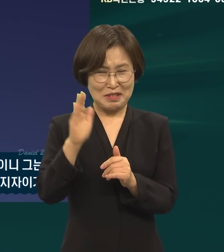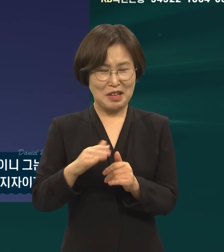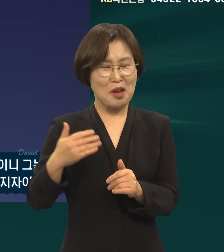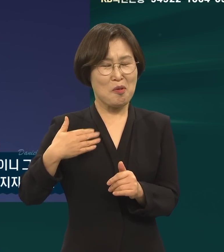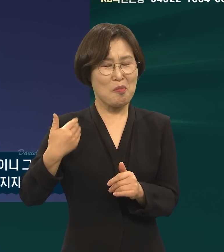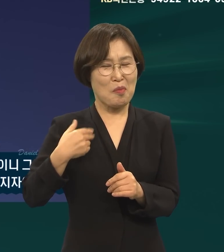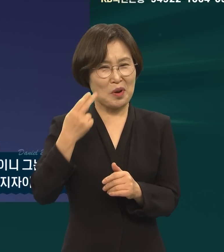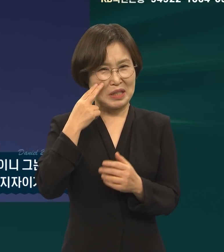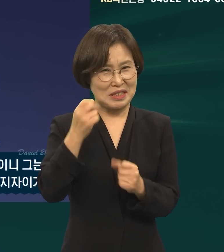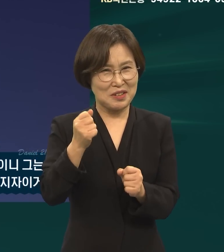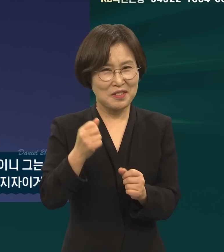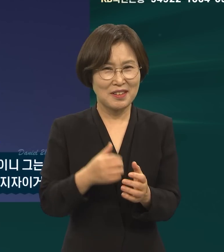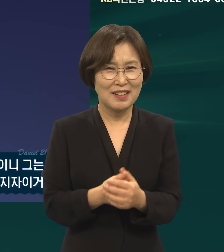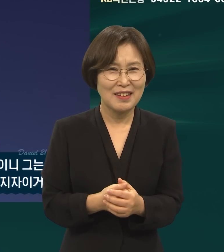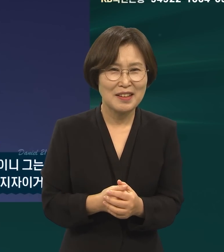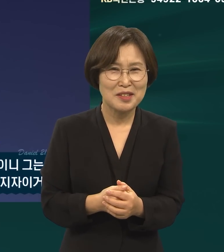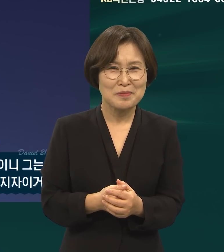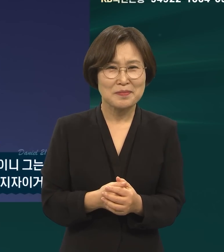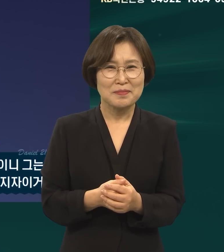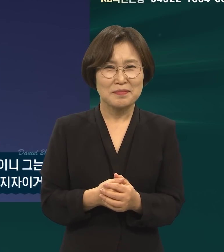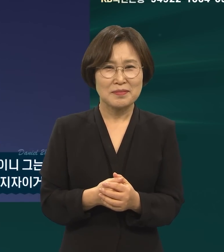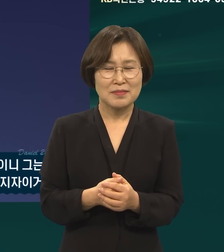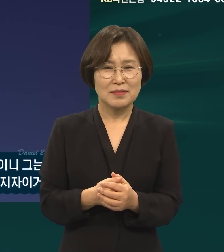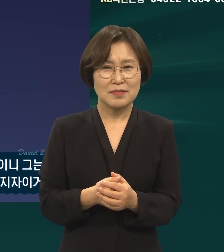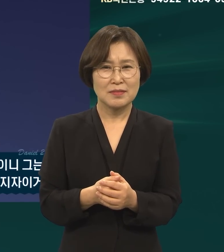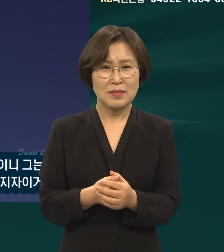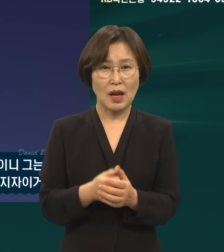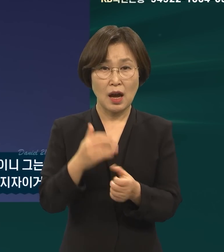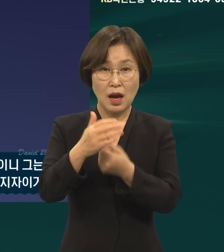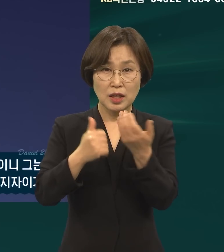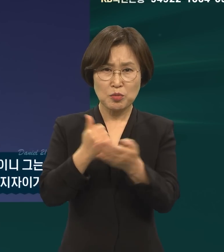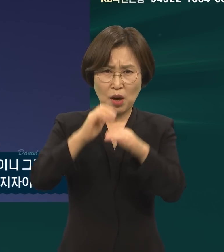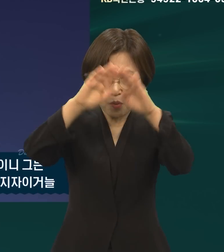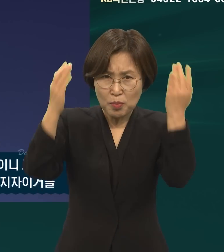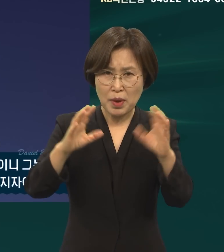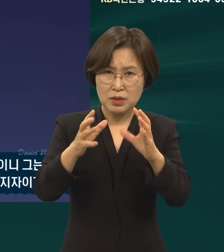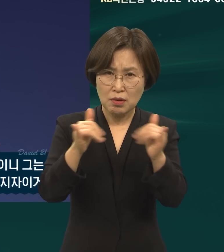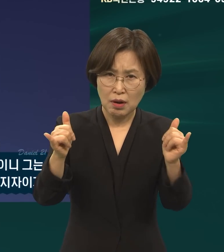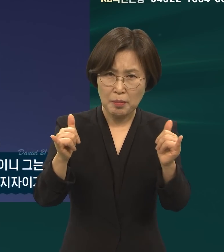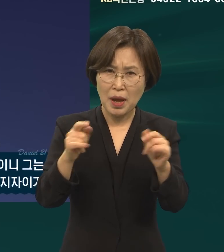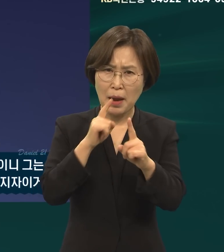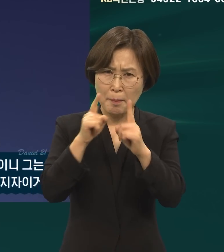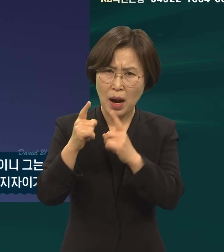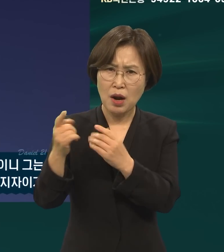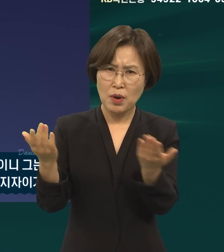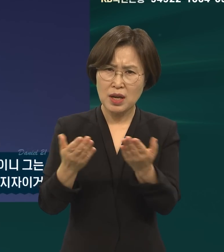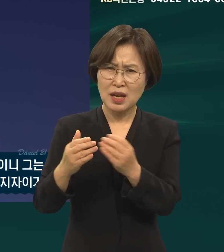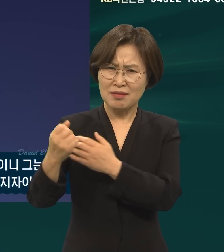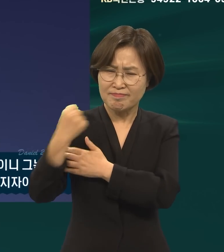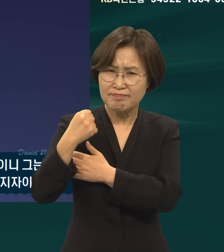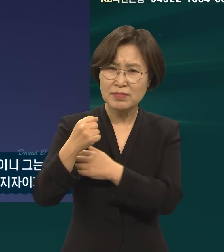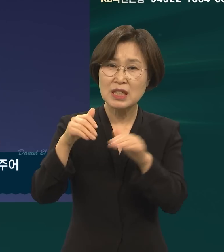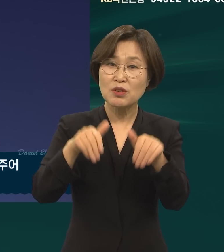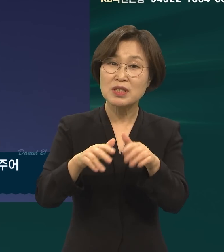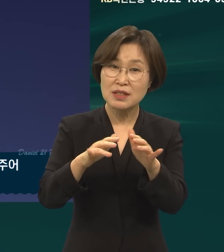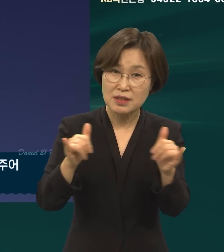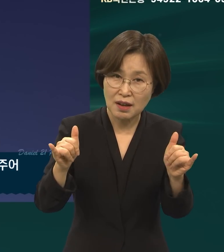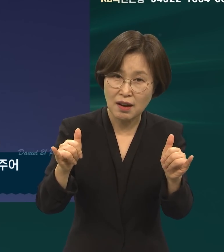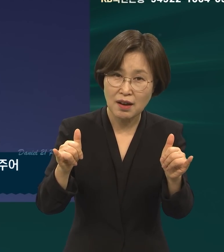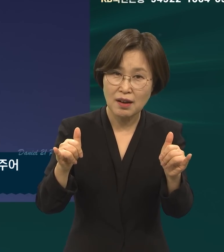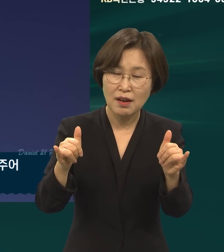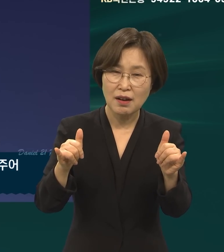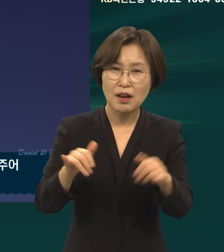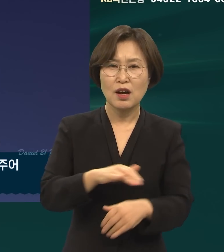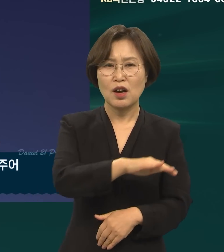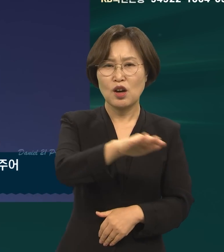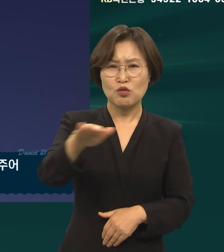누구인지 모르니까 예수님 앞에서 예수님 얘기를 하는 거예요. 그는 하나님과 모든 백성 앞에서 말과 일에 능하신 선지자이거늘. 그 다음 절